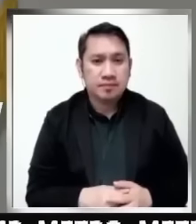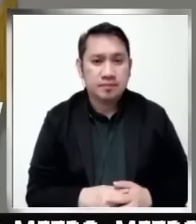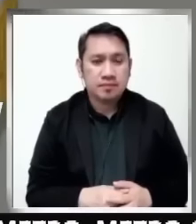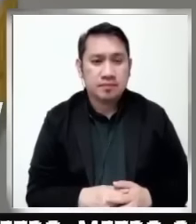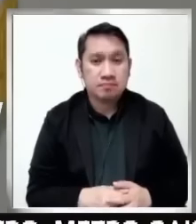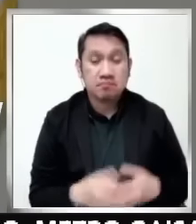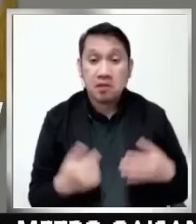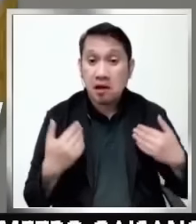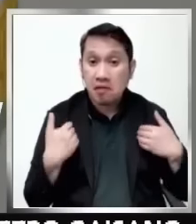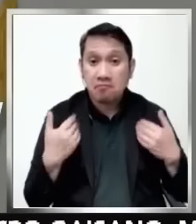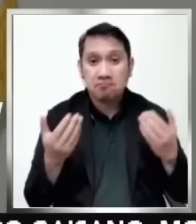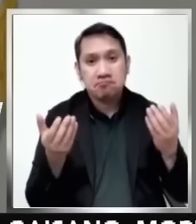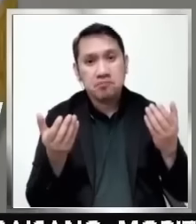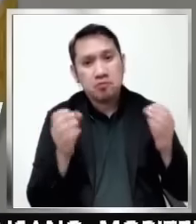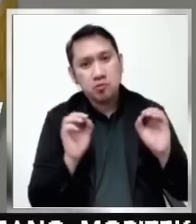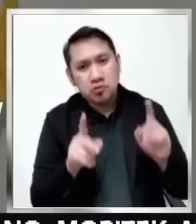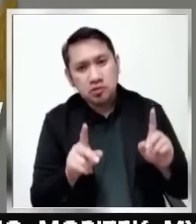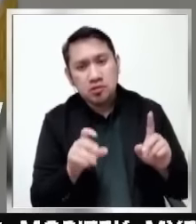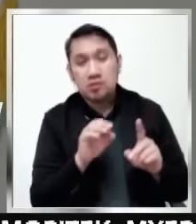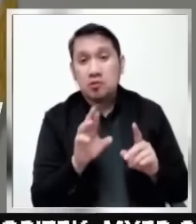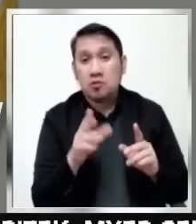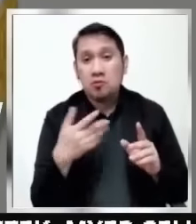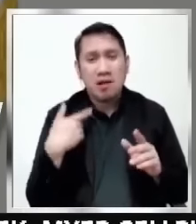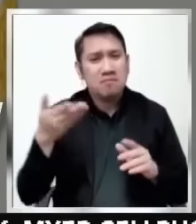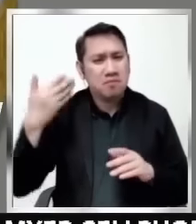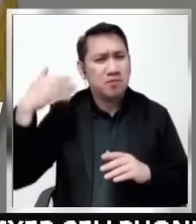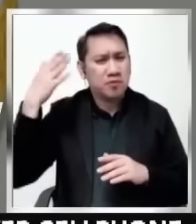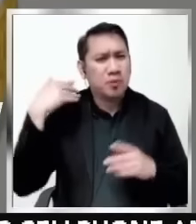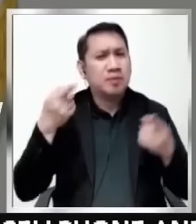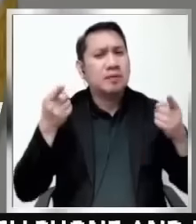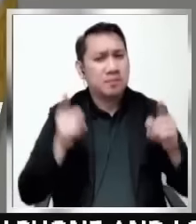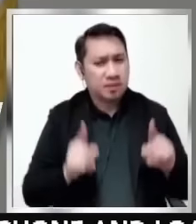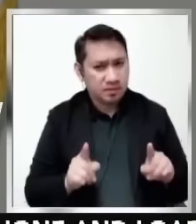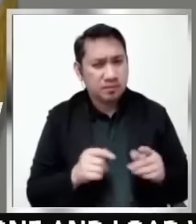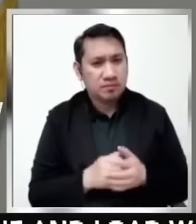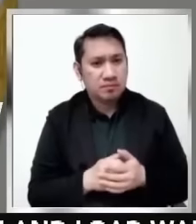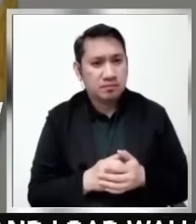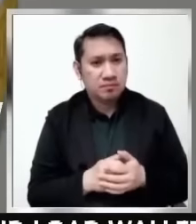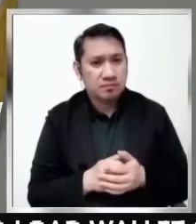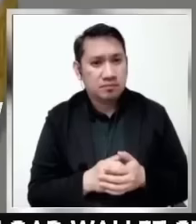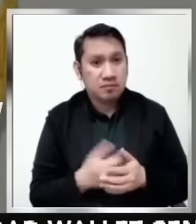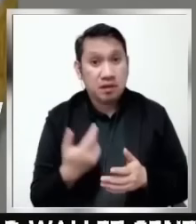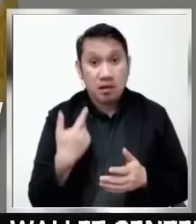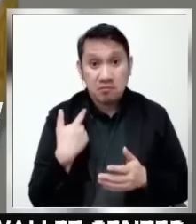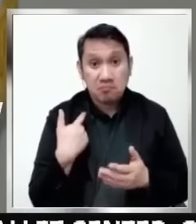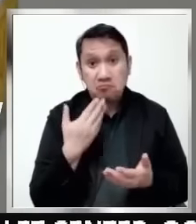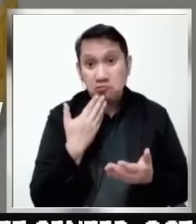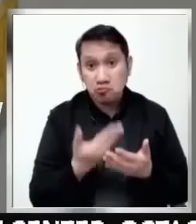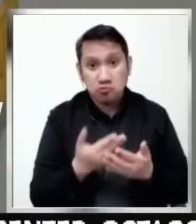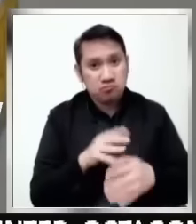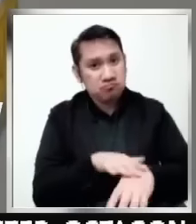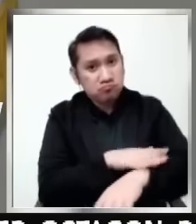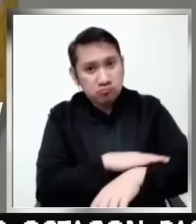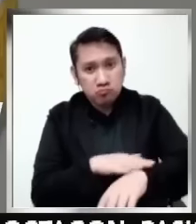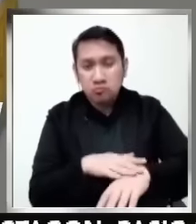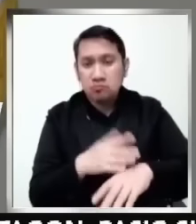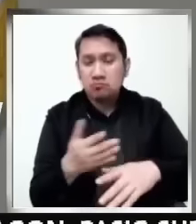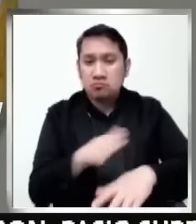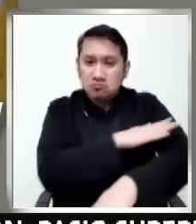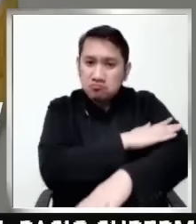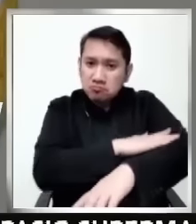pagkakataon or mga kaso dati na instead na magkaroon tayo ng magandang balat at mawala